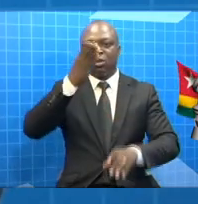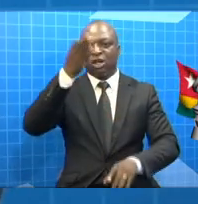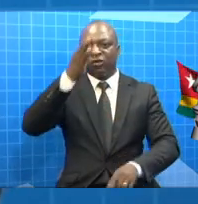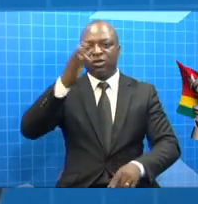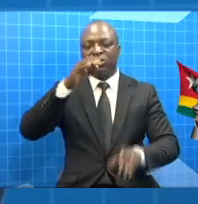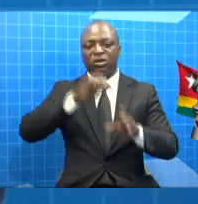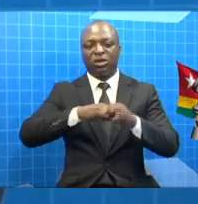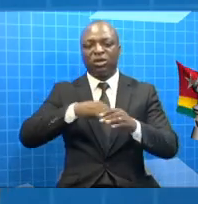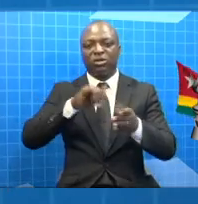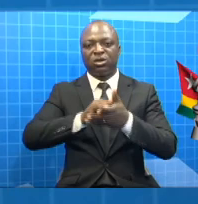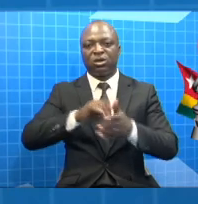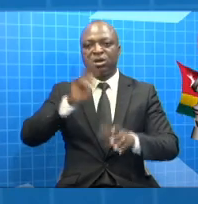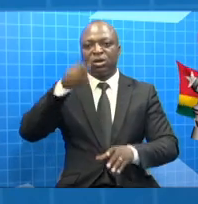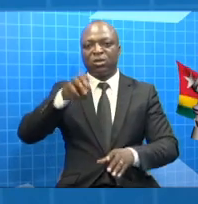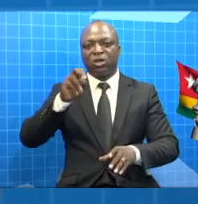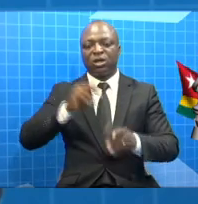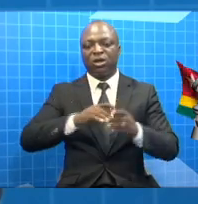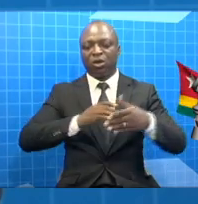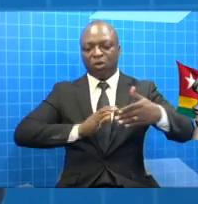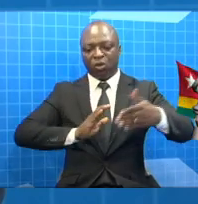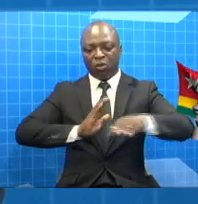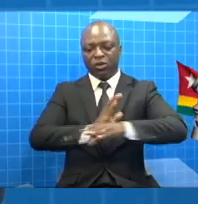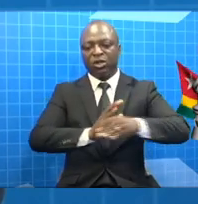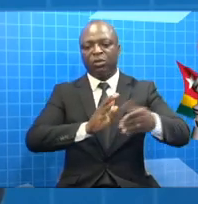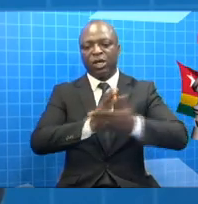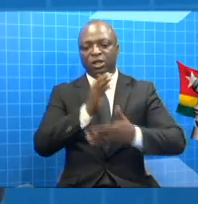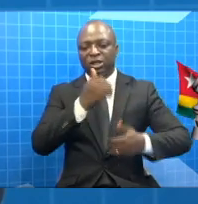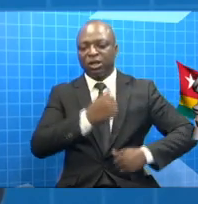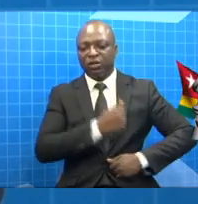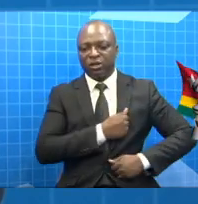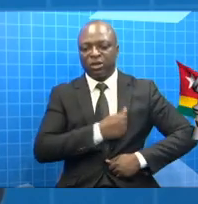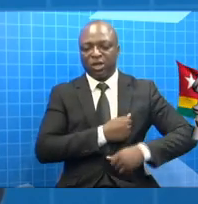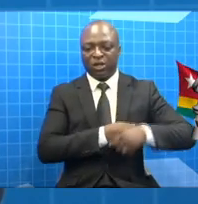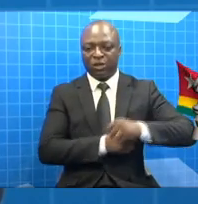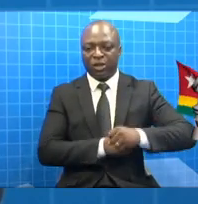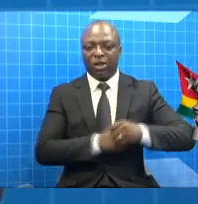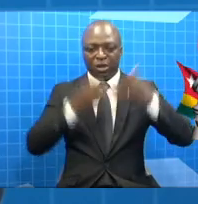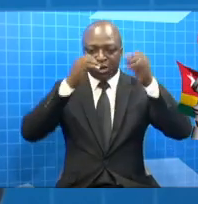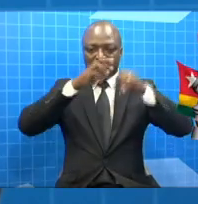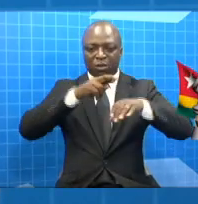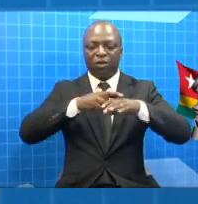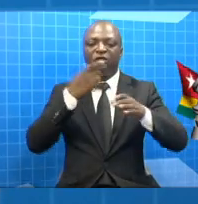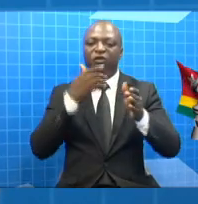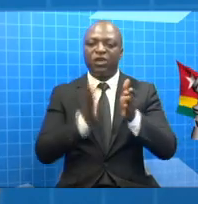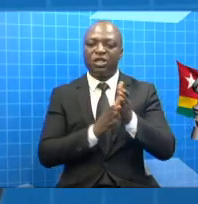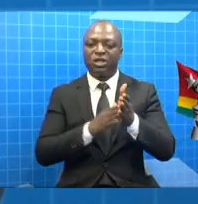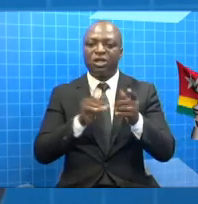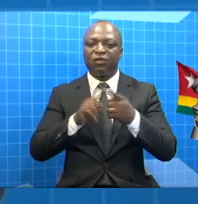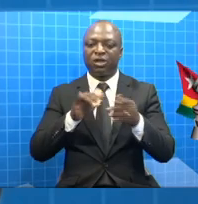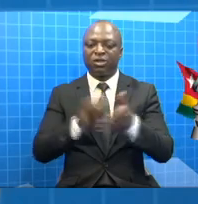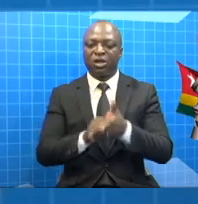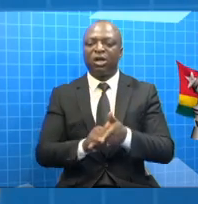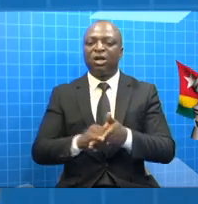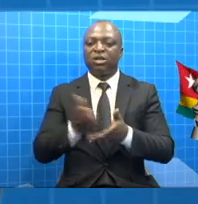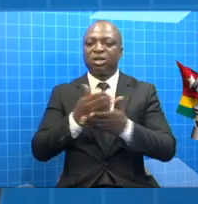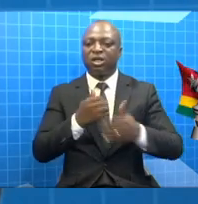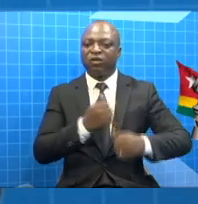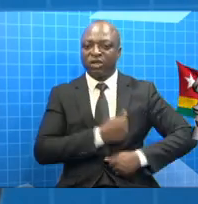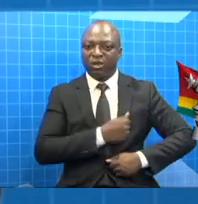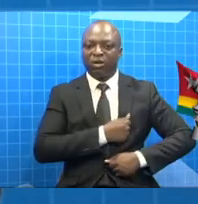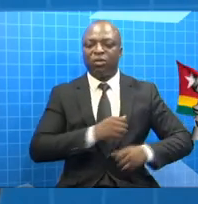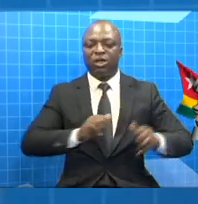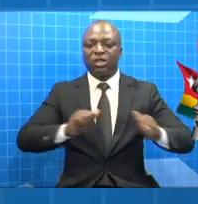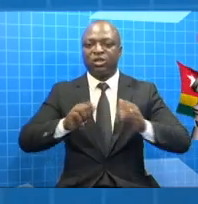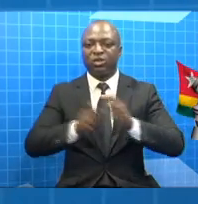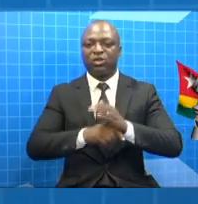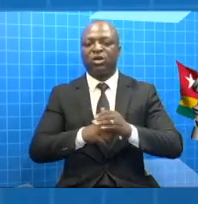le Kwendjal, repoussée par les forces de défense et de sécurité. Le président de la République félicite à cet égard les forces armées pour leurs